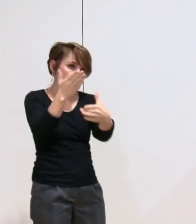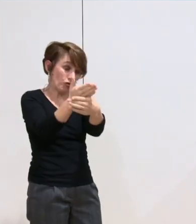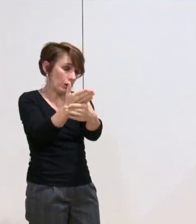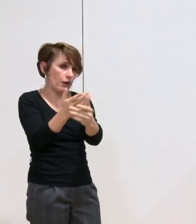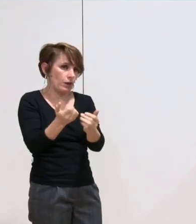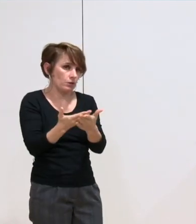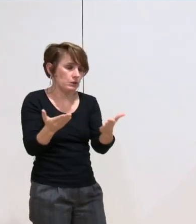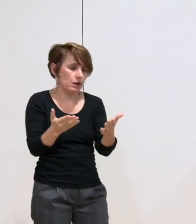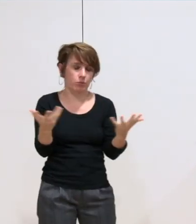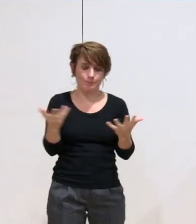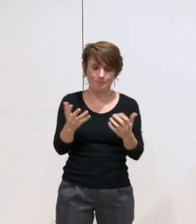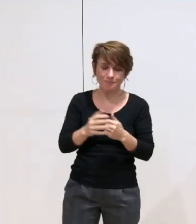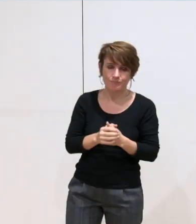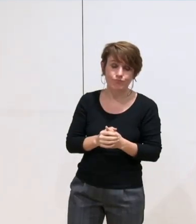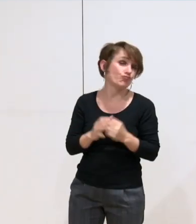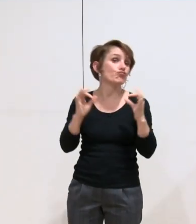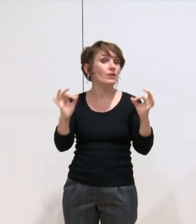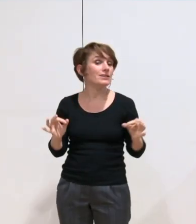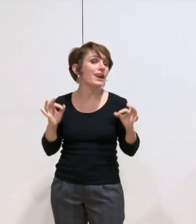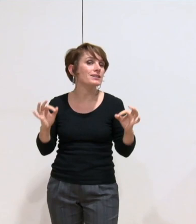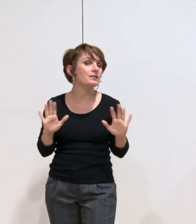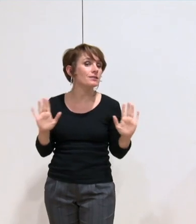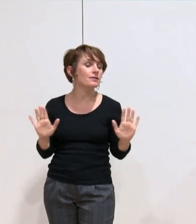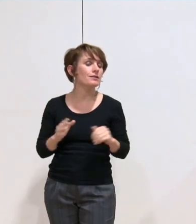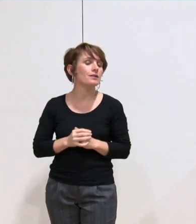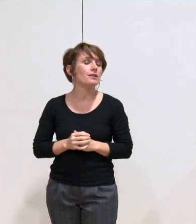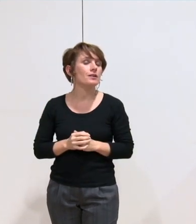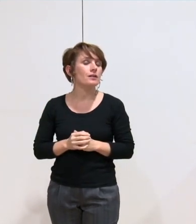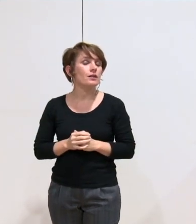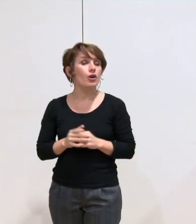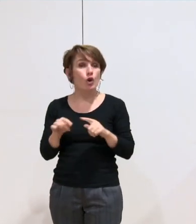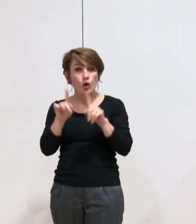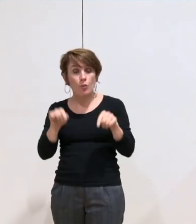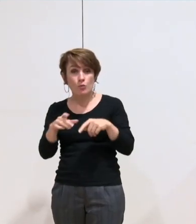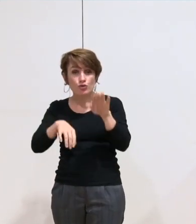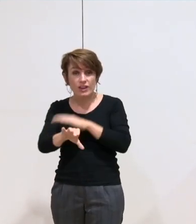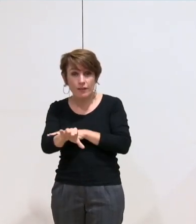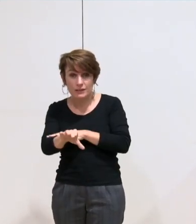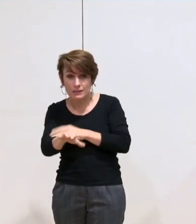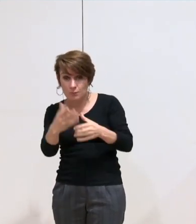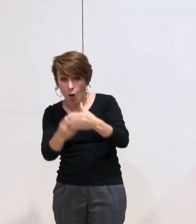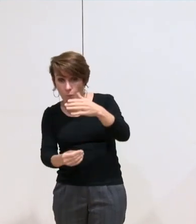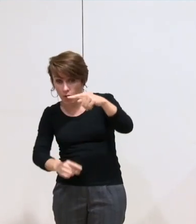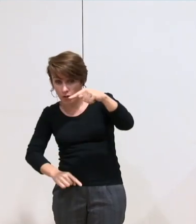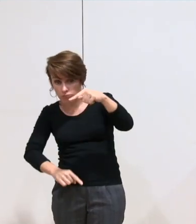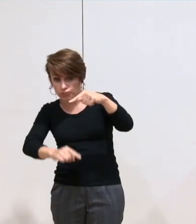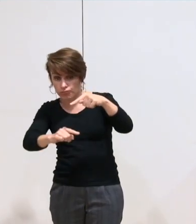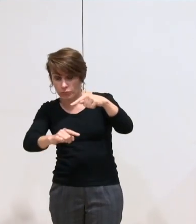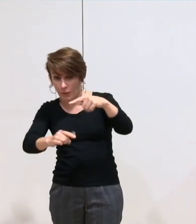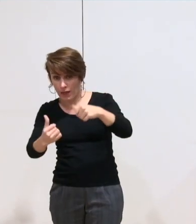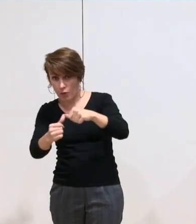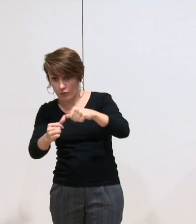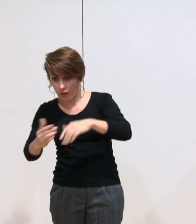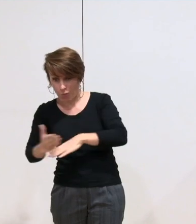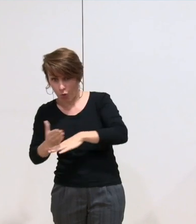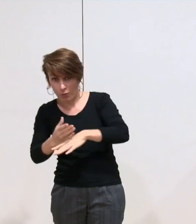ce débat, c'est que de façon classique, pour boucler un budget d'investissement, on prépare des emprunts